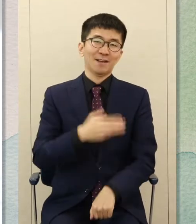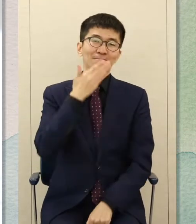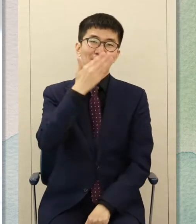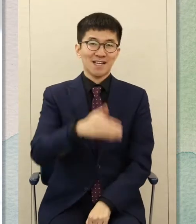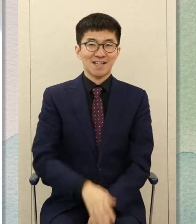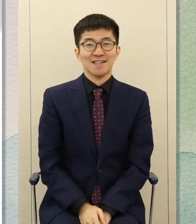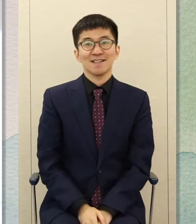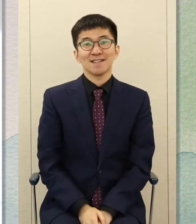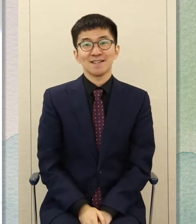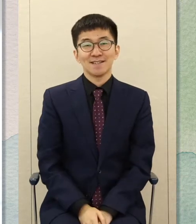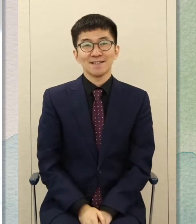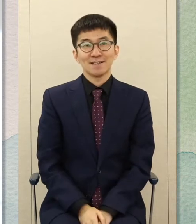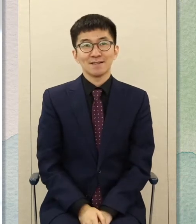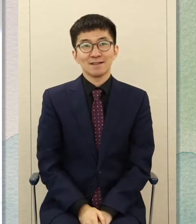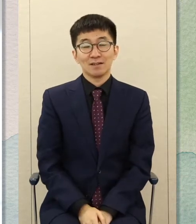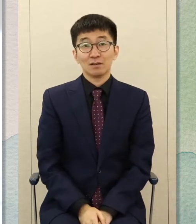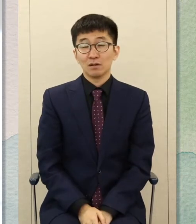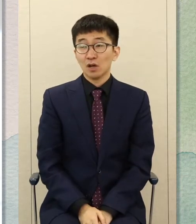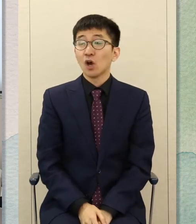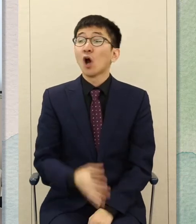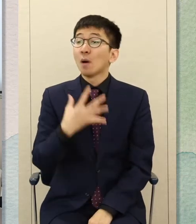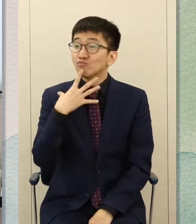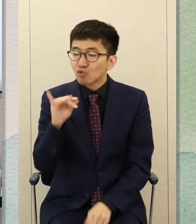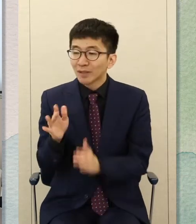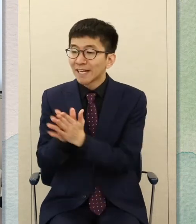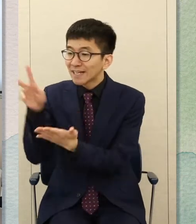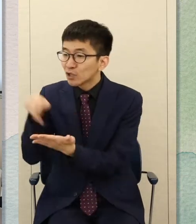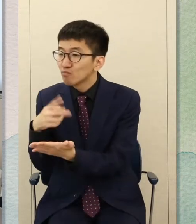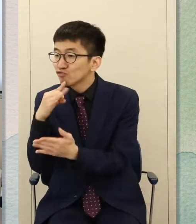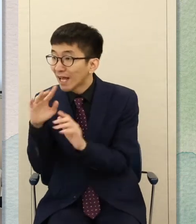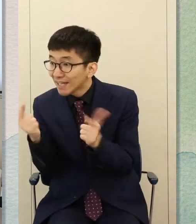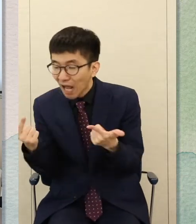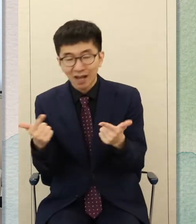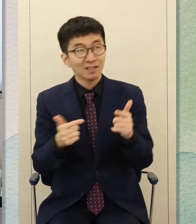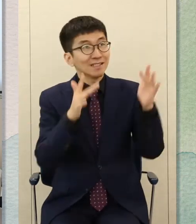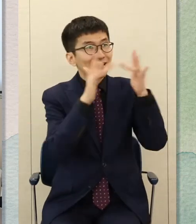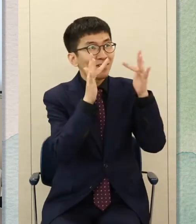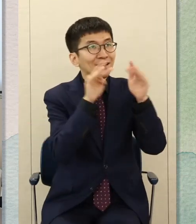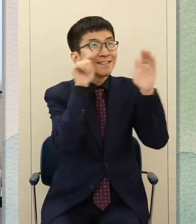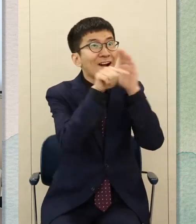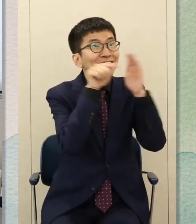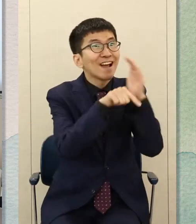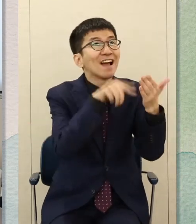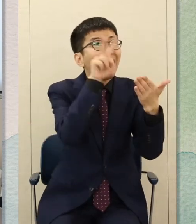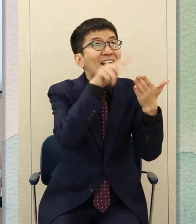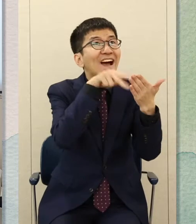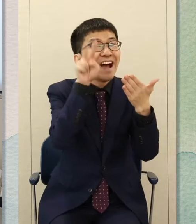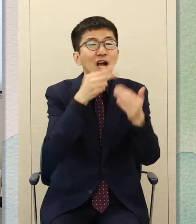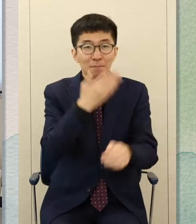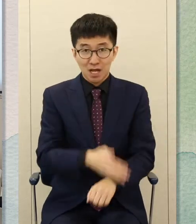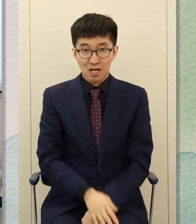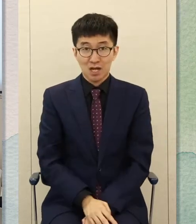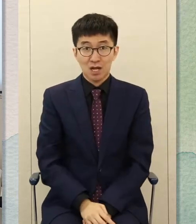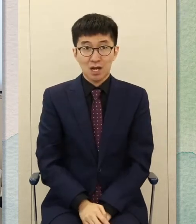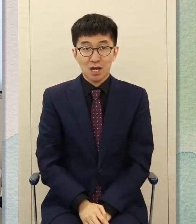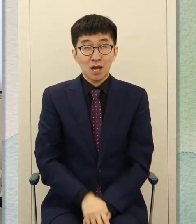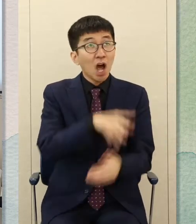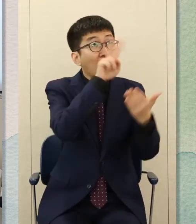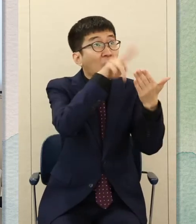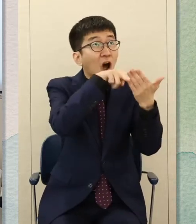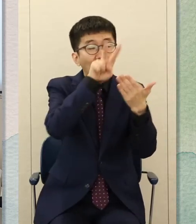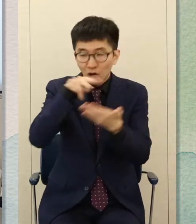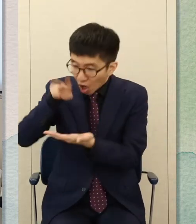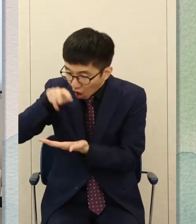뭐냐? 온라인 콘텐츠도 많이 읽어요. 그러니까 읽는 게 좋은 거예요. 그 사람 읽는 걸로 세상을 뭐라고 해야